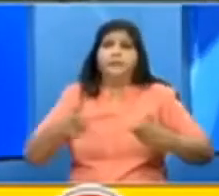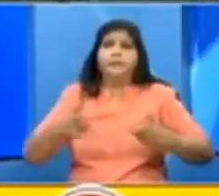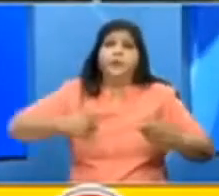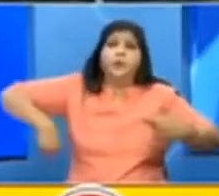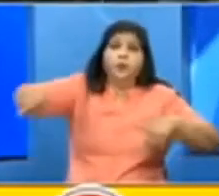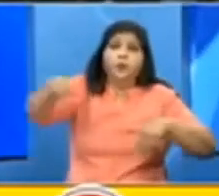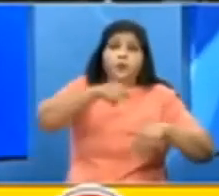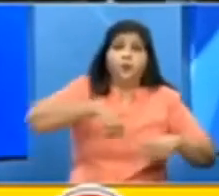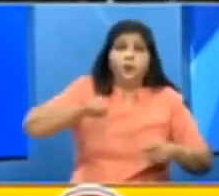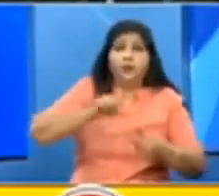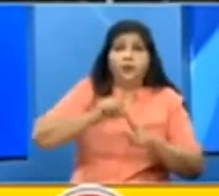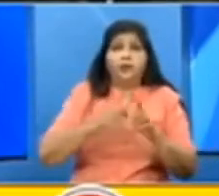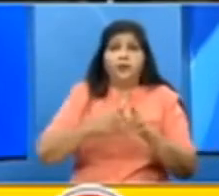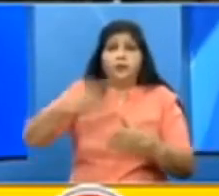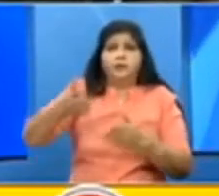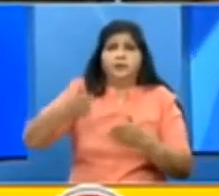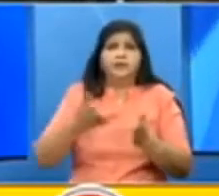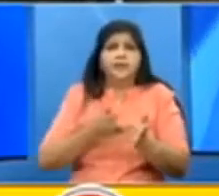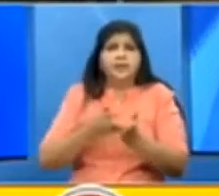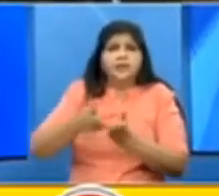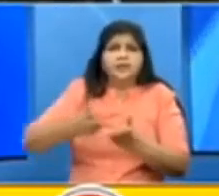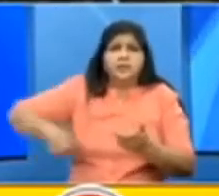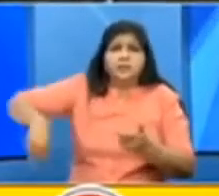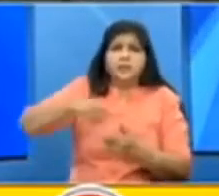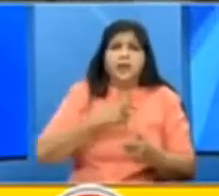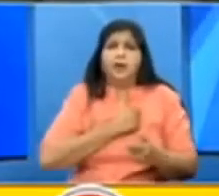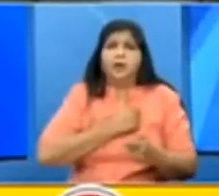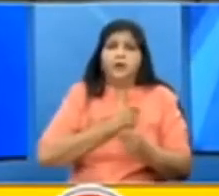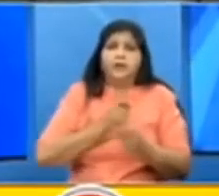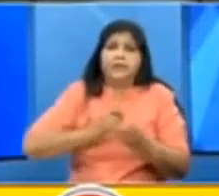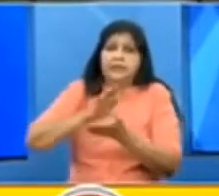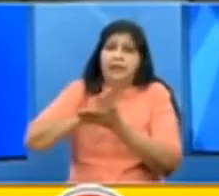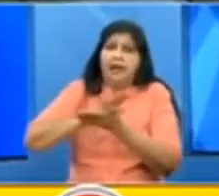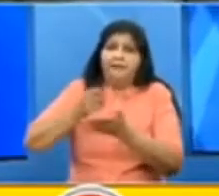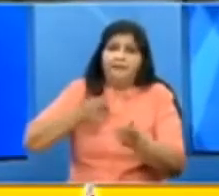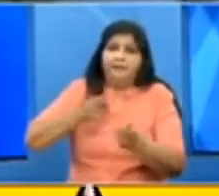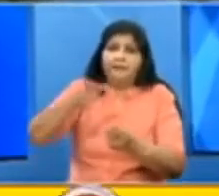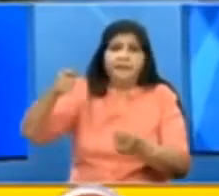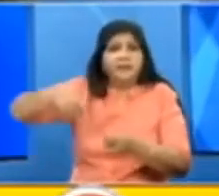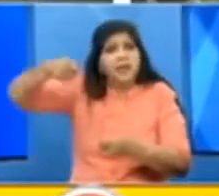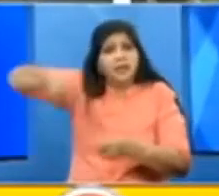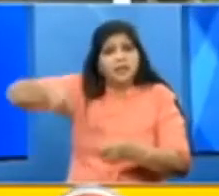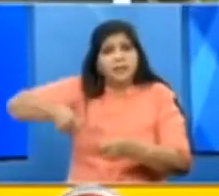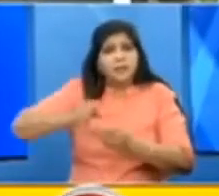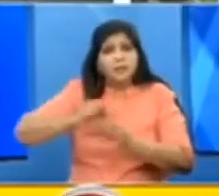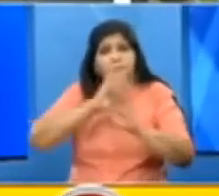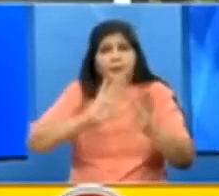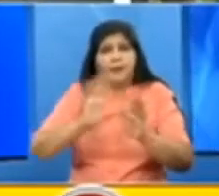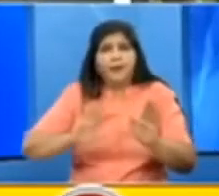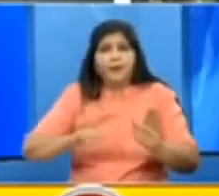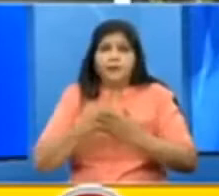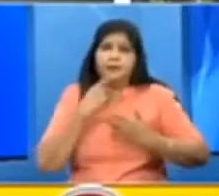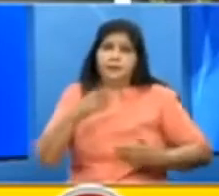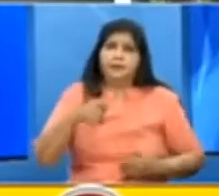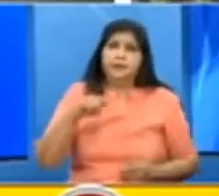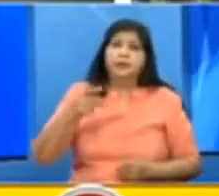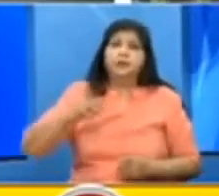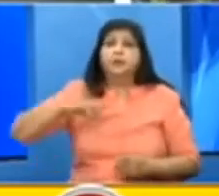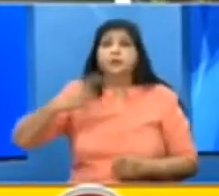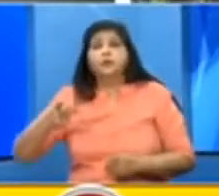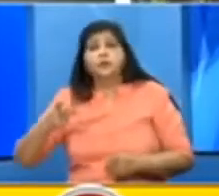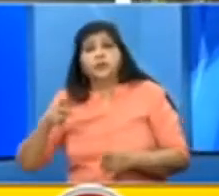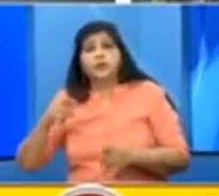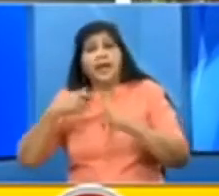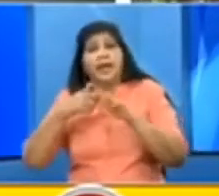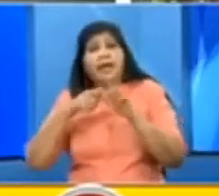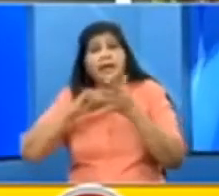पंचायत में, आसपास के क्षेत्र में सैनिटाइजेशन का काम भी करती हैं। ऐसी ही एक और कश्मीरी